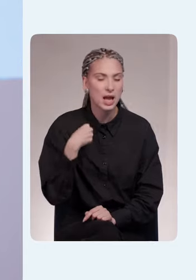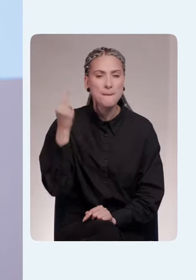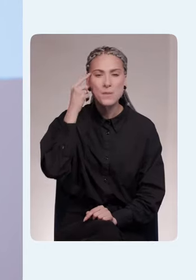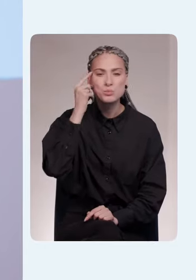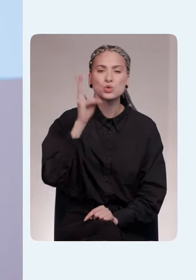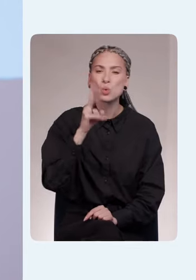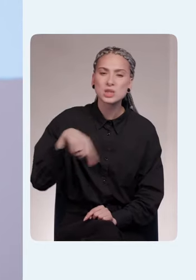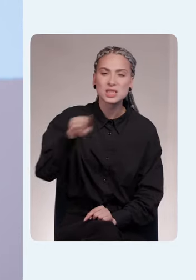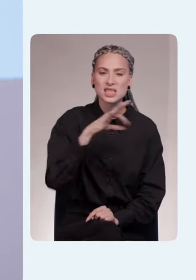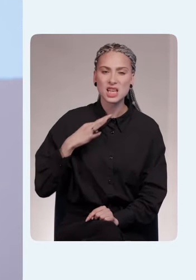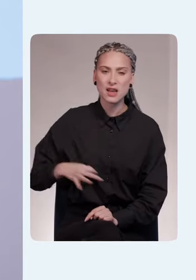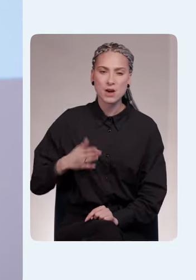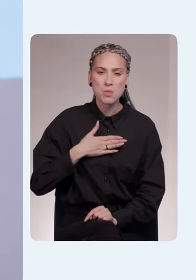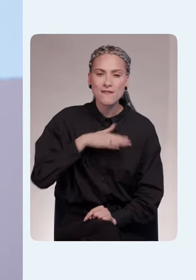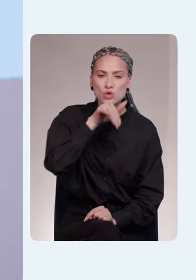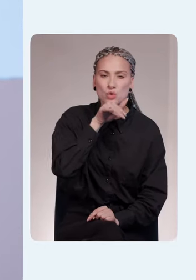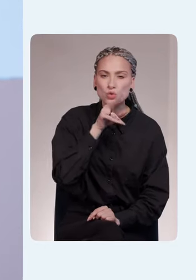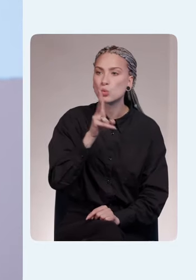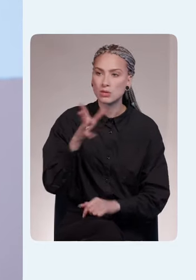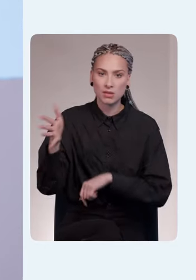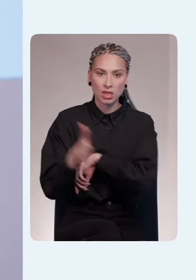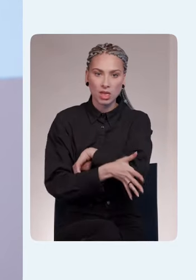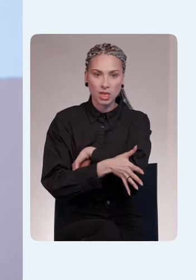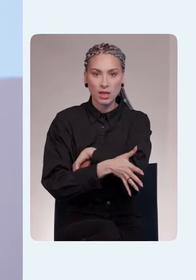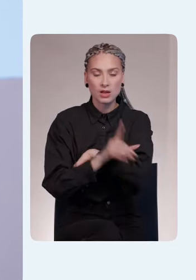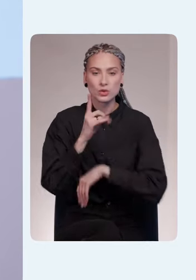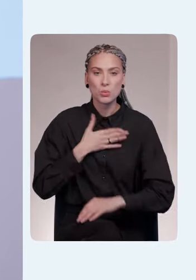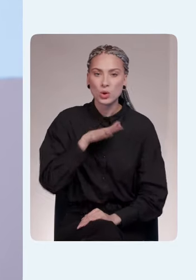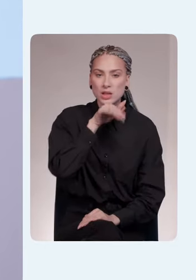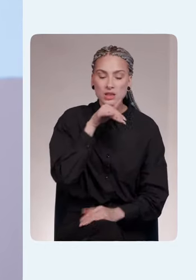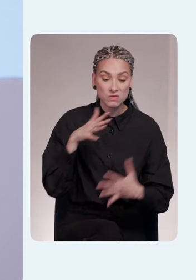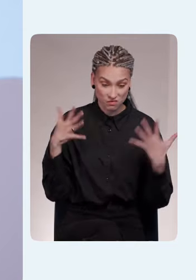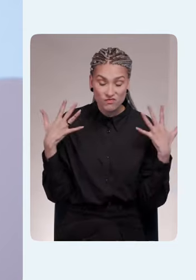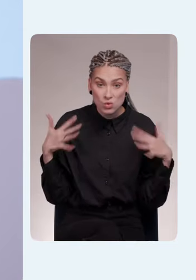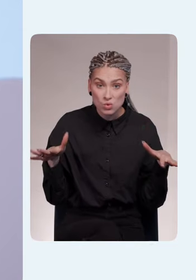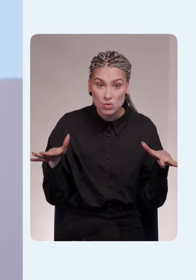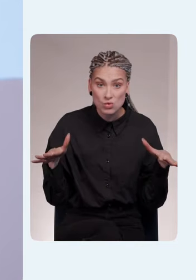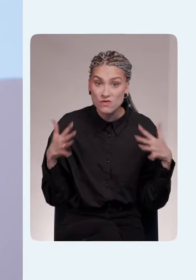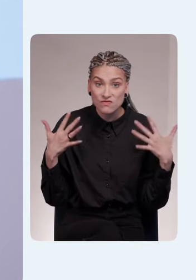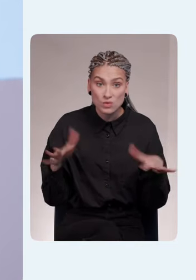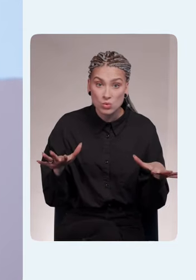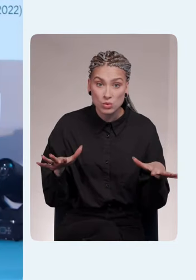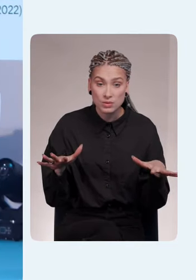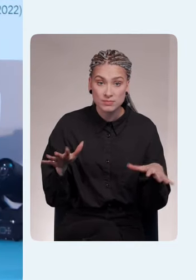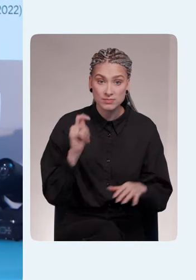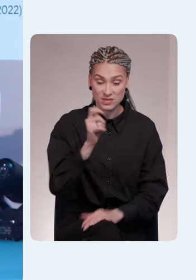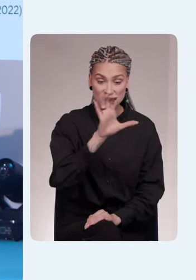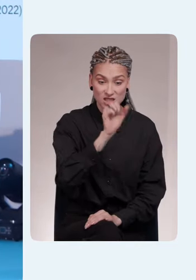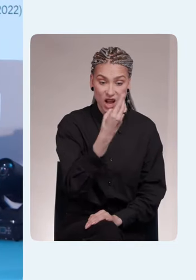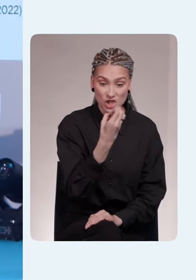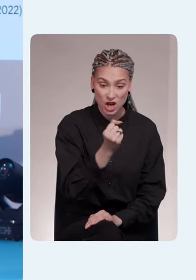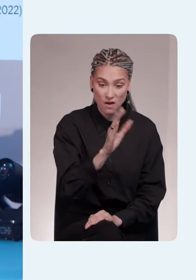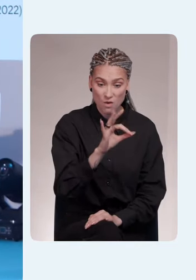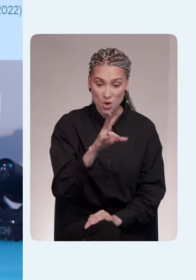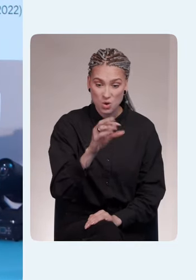из сыновей моего дедушки так жестко облажался, что мой дед такой: ну все, теперь выпендриваться не будем. Саша, Володя, может